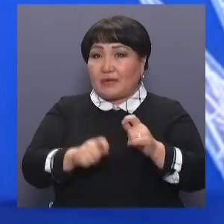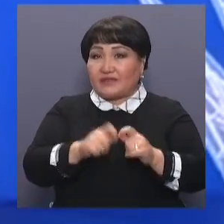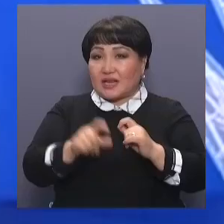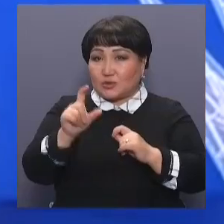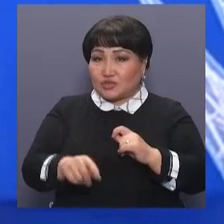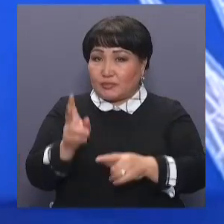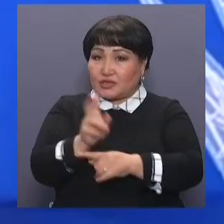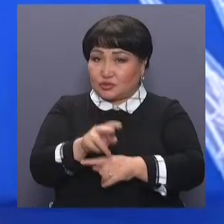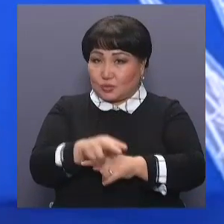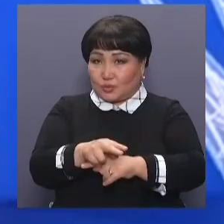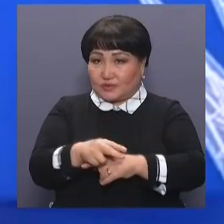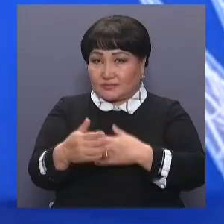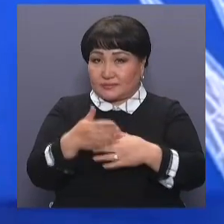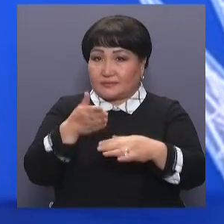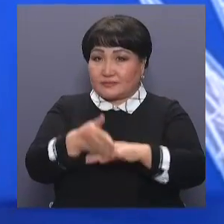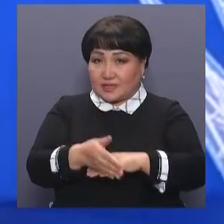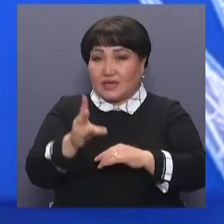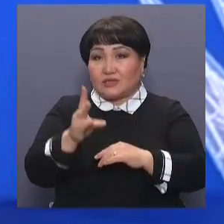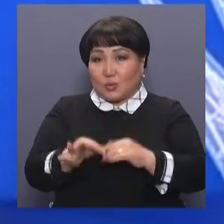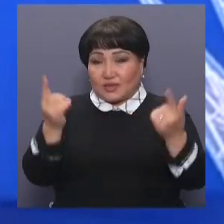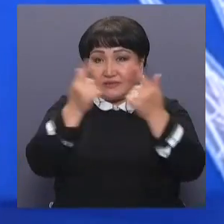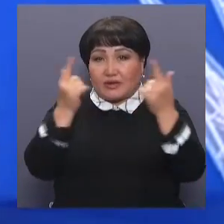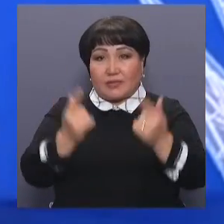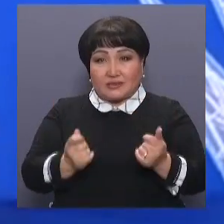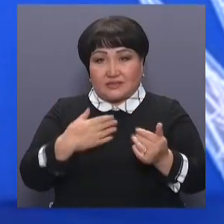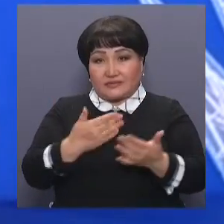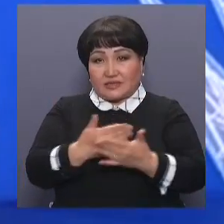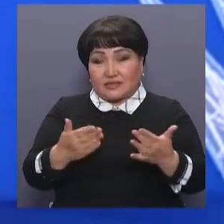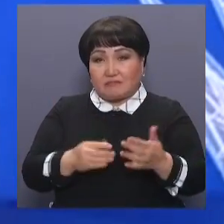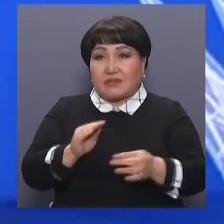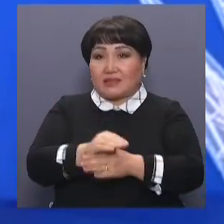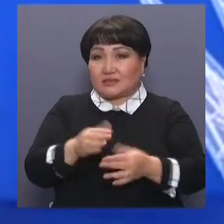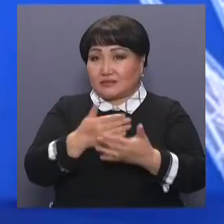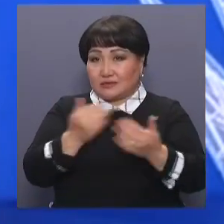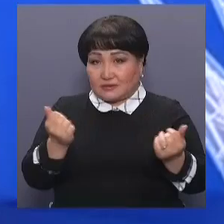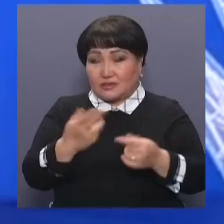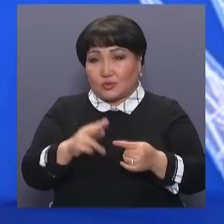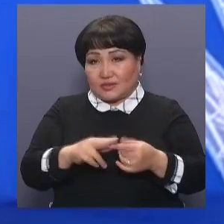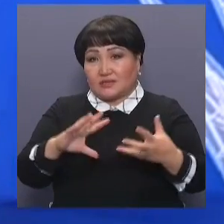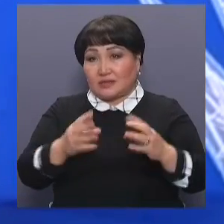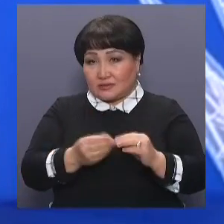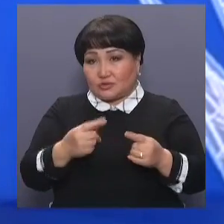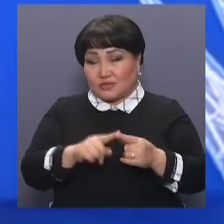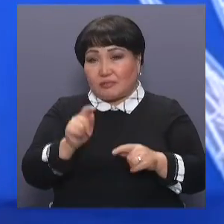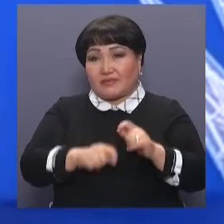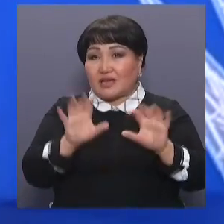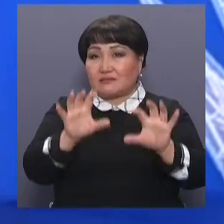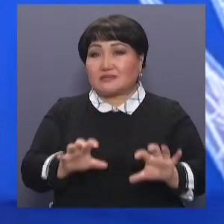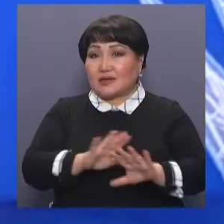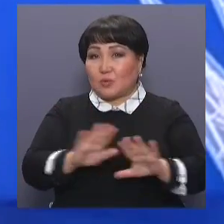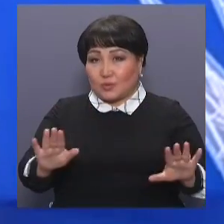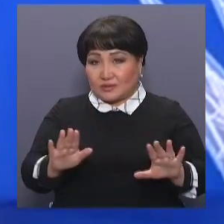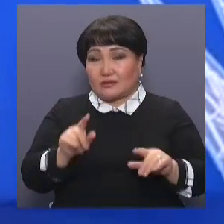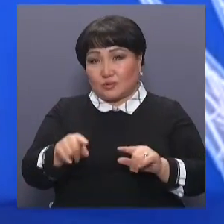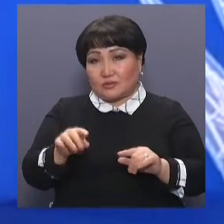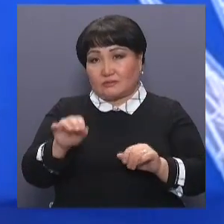порог, но информации в нашем приложении нет, то это значит, что эта проверка незаконна. То есть он может